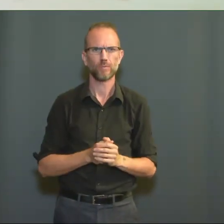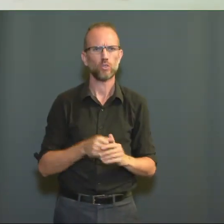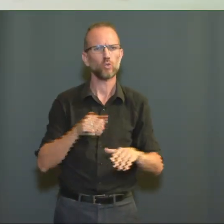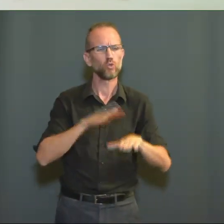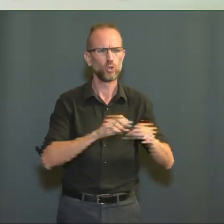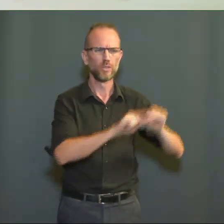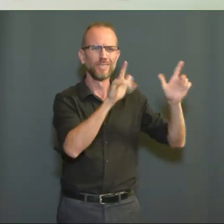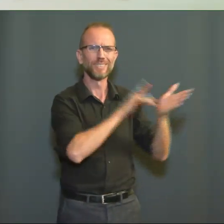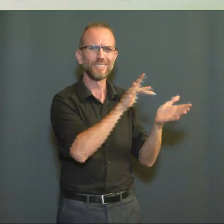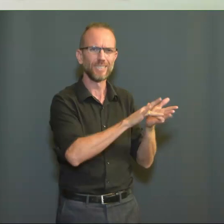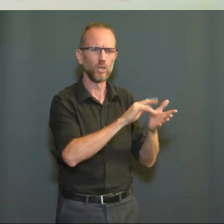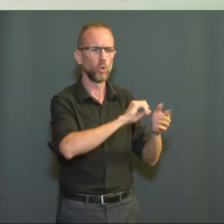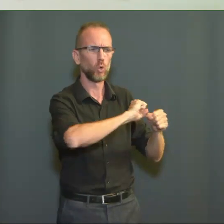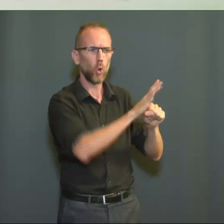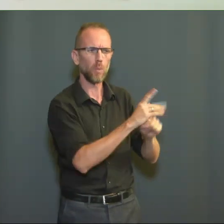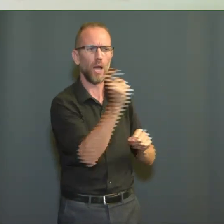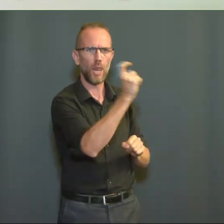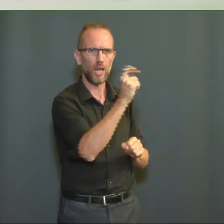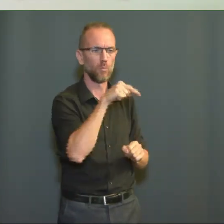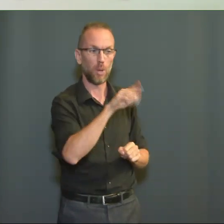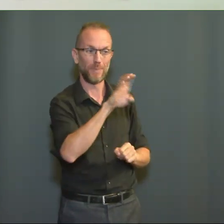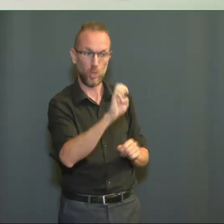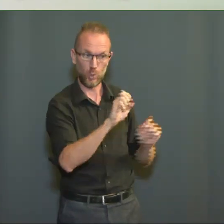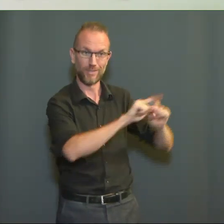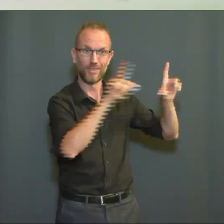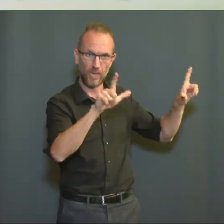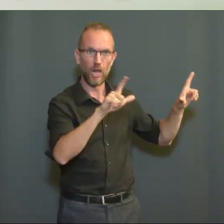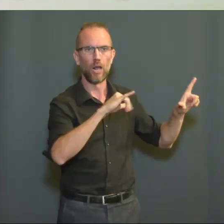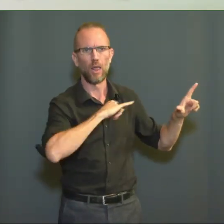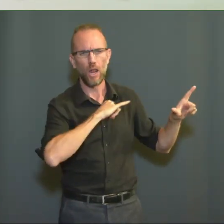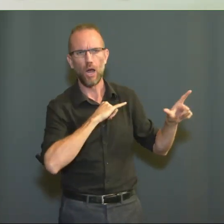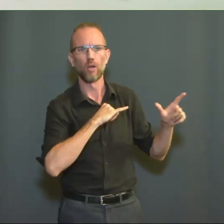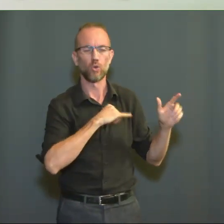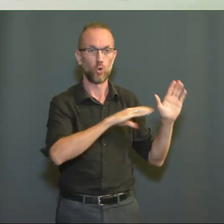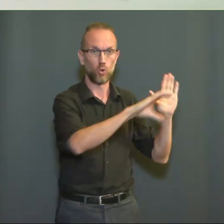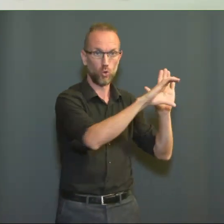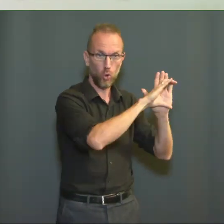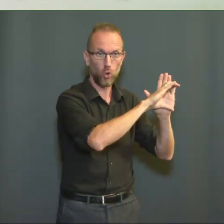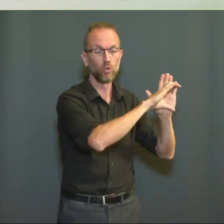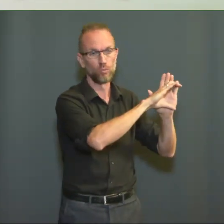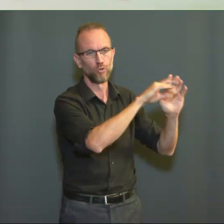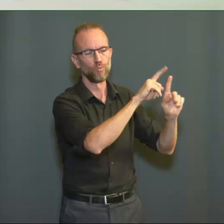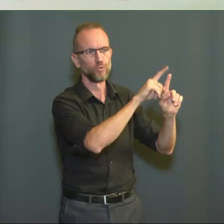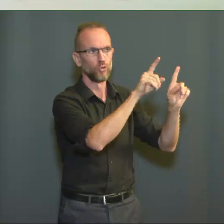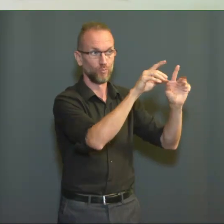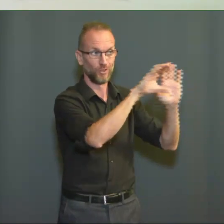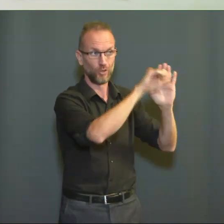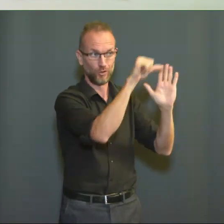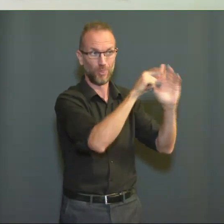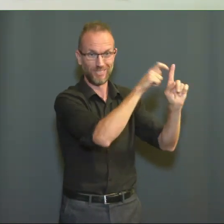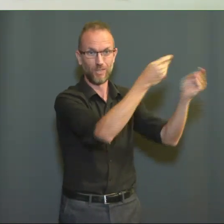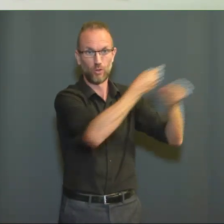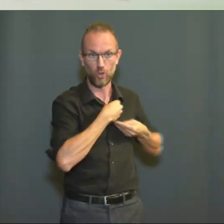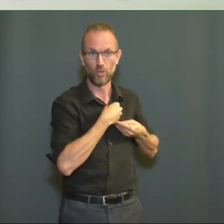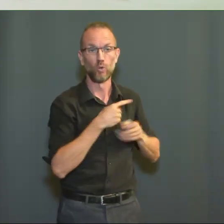lien entre ce code et le code de votre application. En cas d'écran rouge, ne